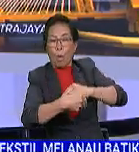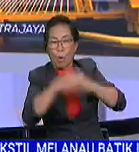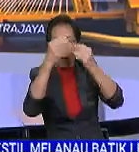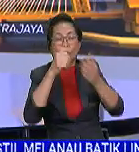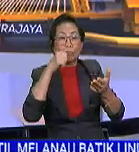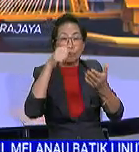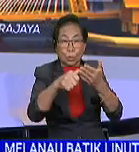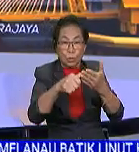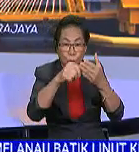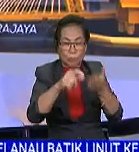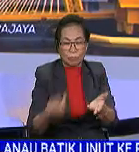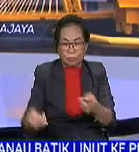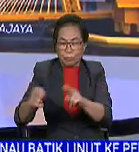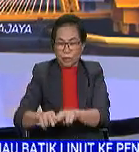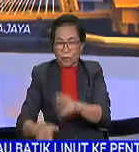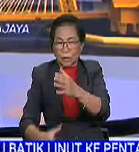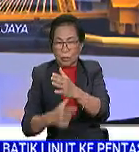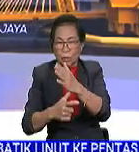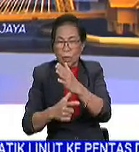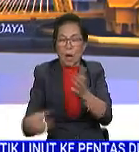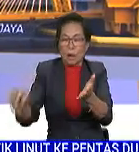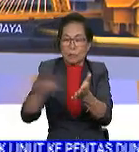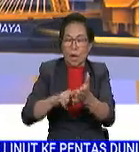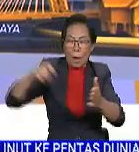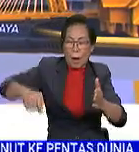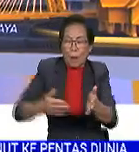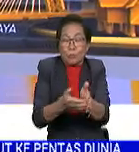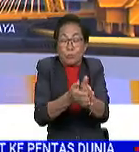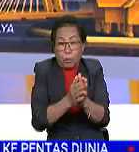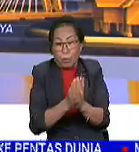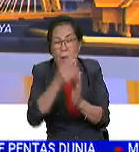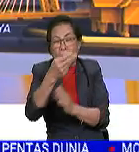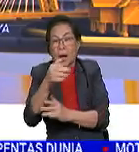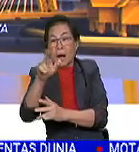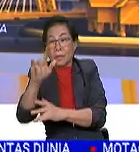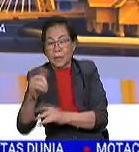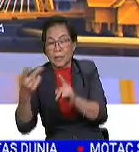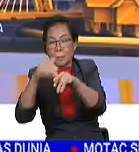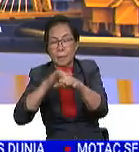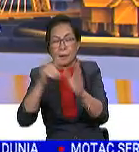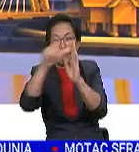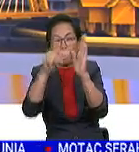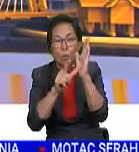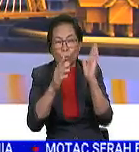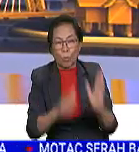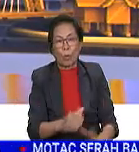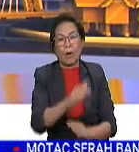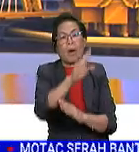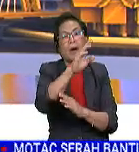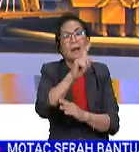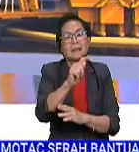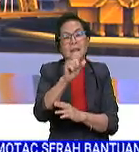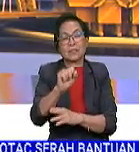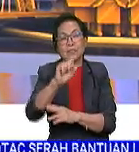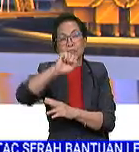melalui Sepucuk Surat yang ditandatangani timbalan pendaftar mahkamah rayuan Mama Khairi Harun kepada penggunaan utamanya Tan Sri Muhammad